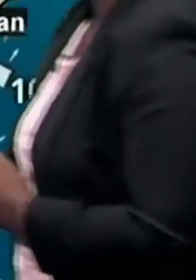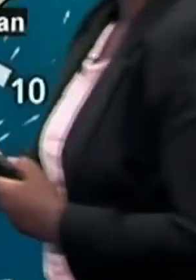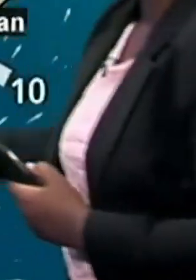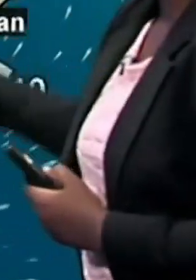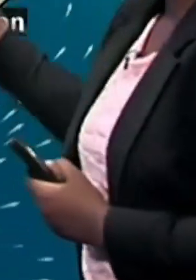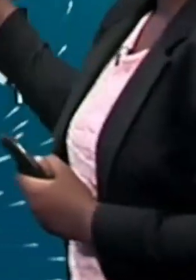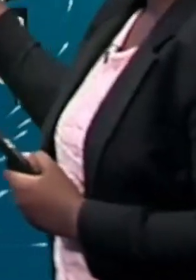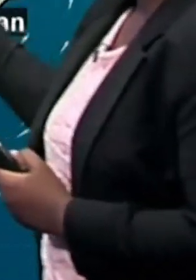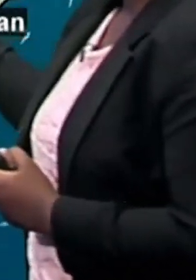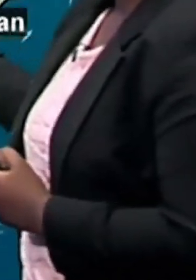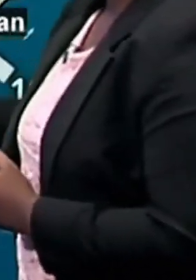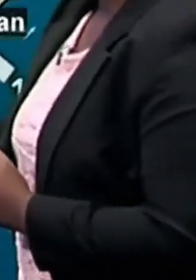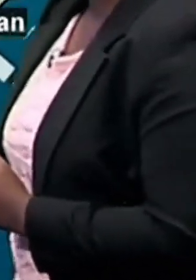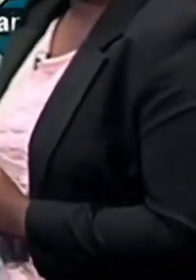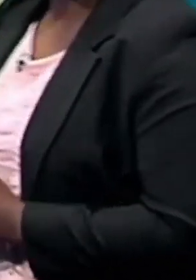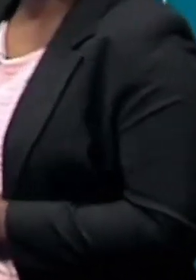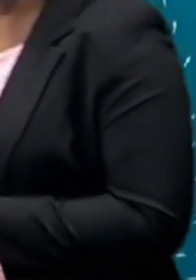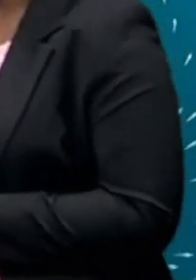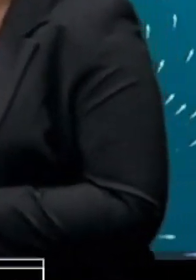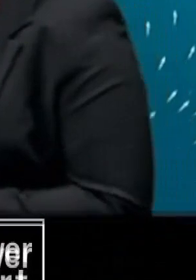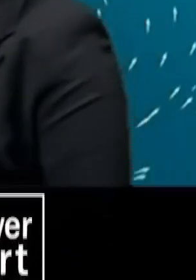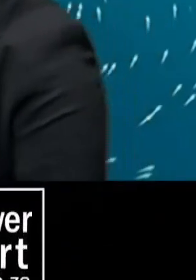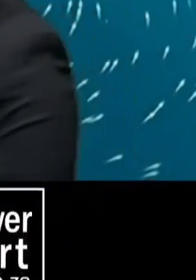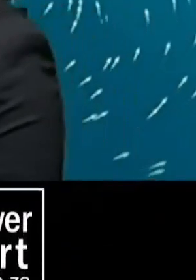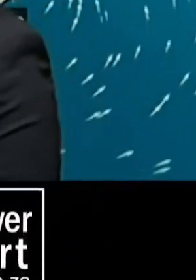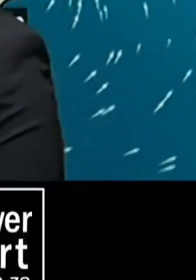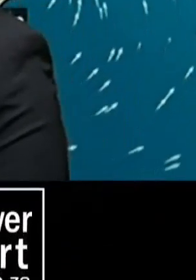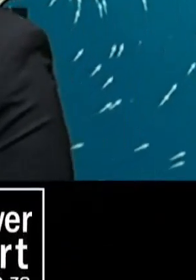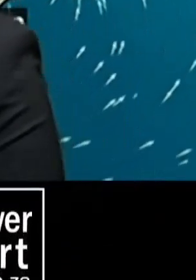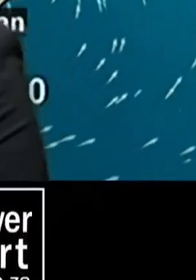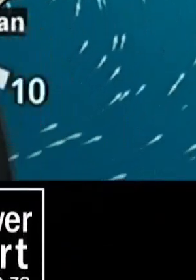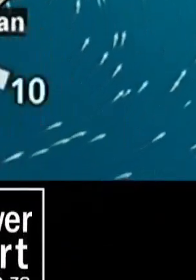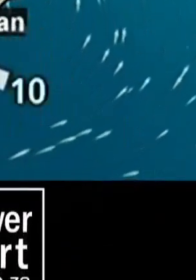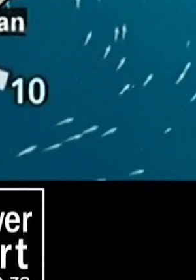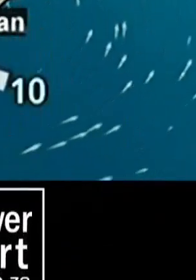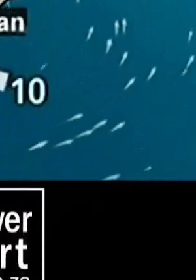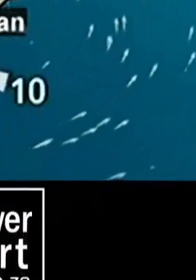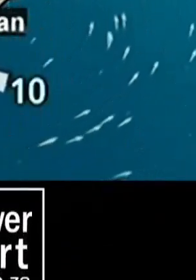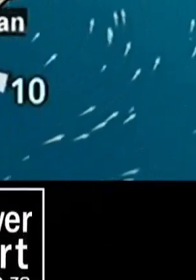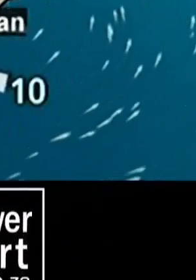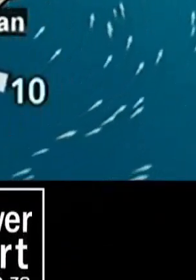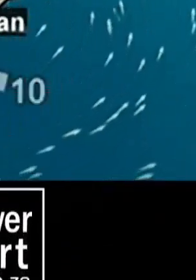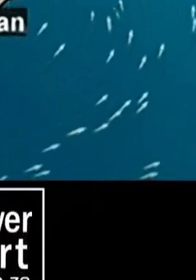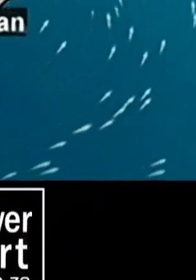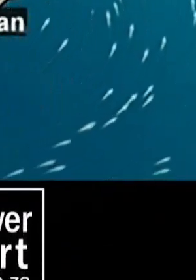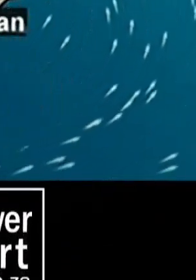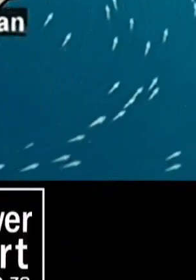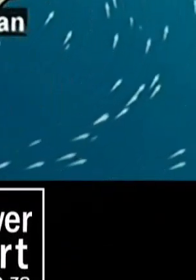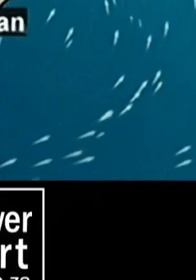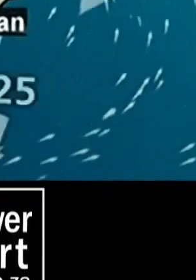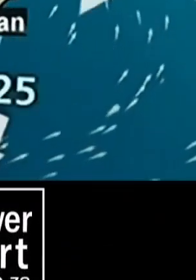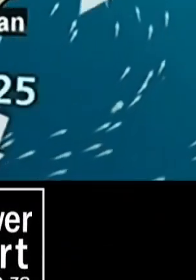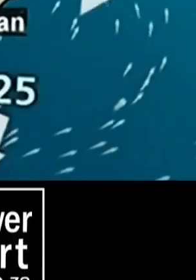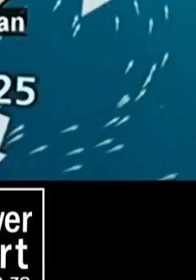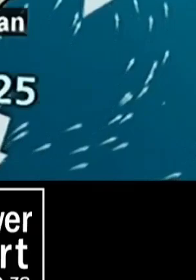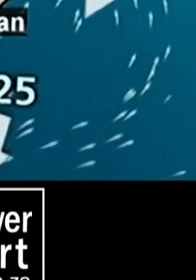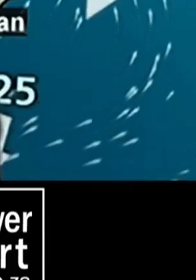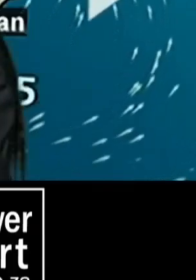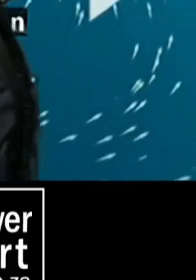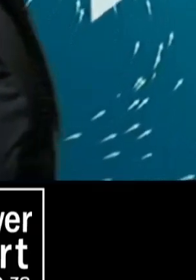ka bophara mme go tla bo go thubile ka kwa porofenseng ya ka KwaZulu-Natal, Mpumalanga ga mmogo le porofense ya Limpopo. Mme re lebelele mo tsatsing